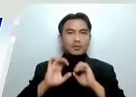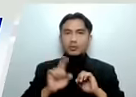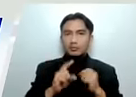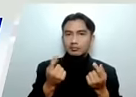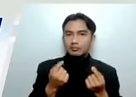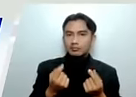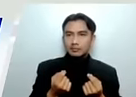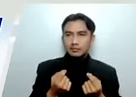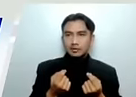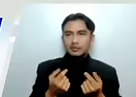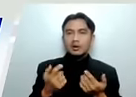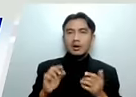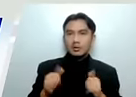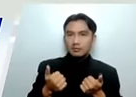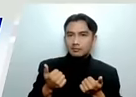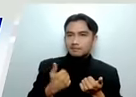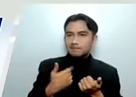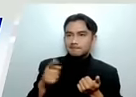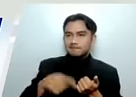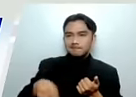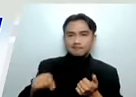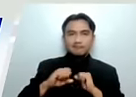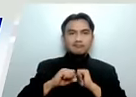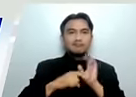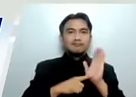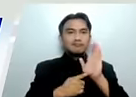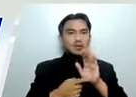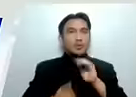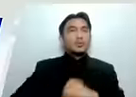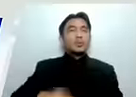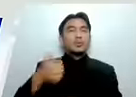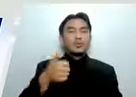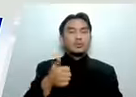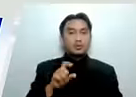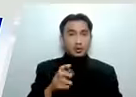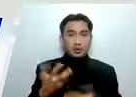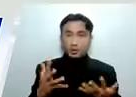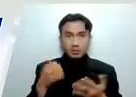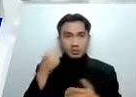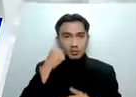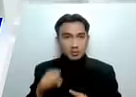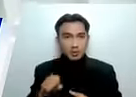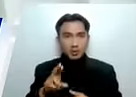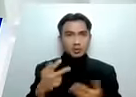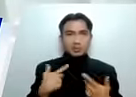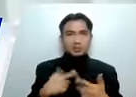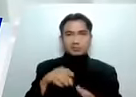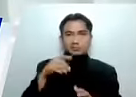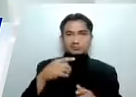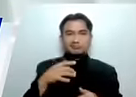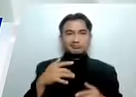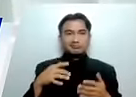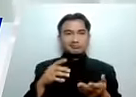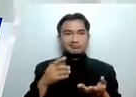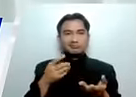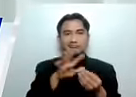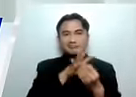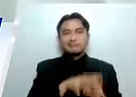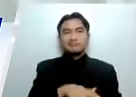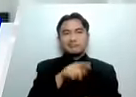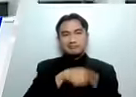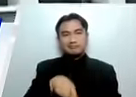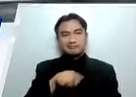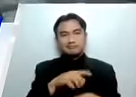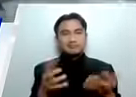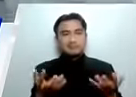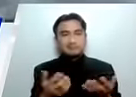nila para manalo, tama ba ito? Wala bang illegal dito or immoral dito? Paglilinaw ng DTI, wala silang